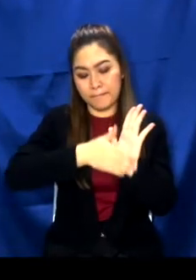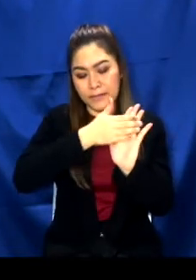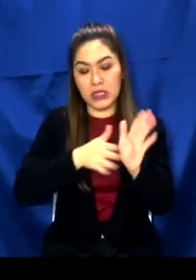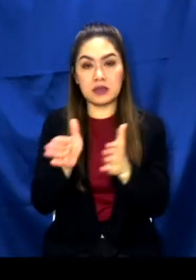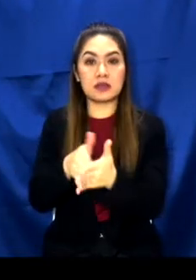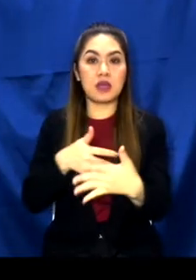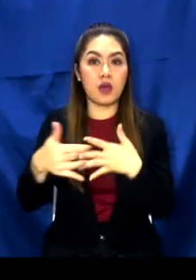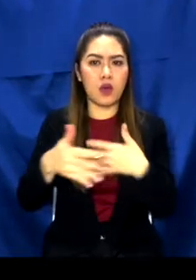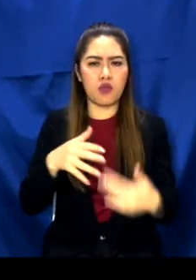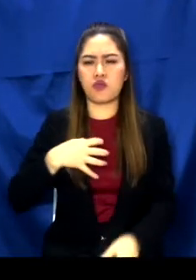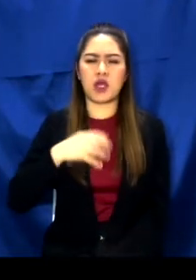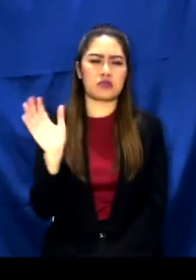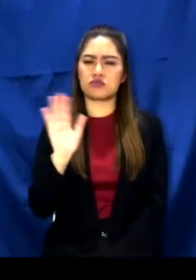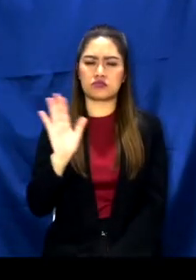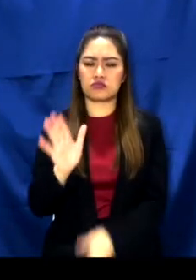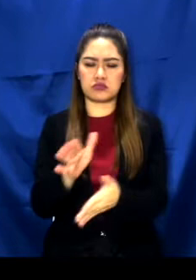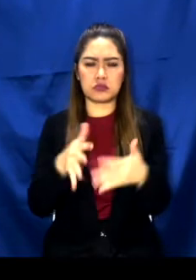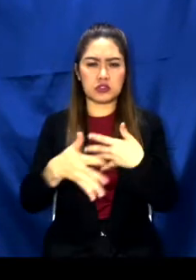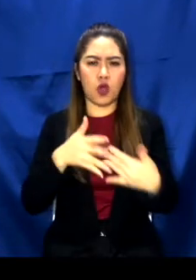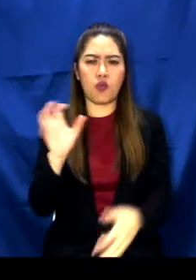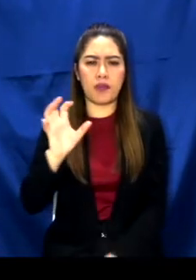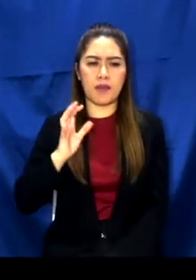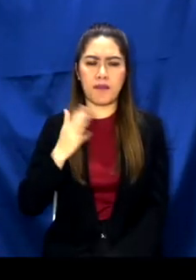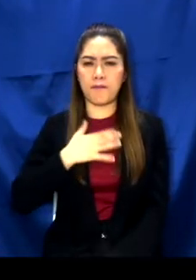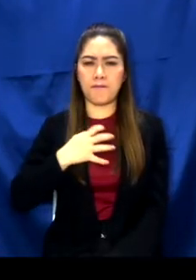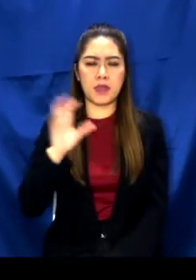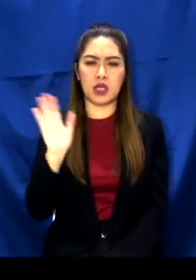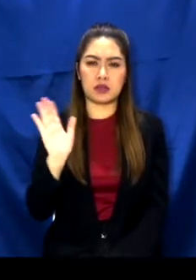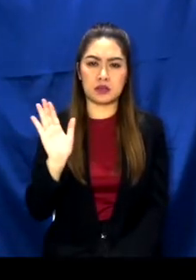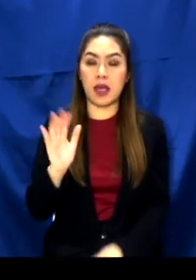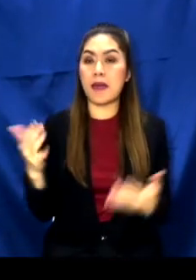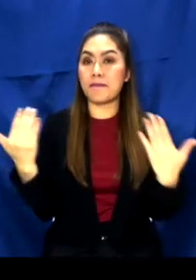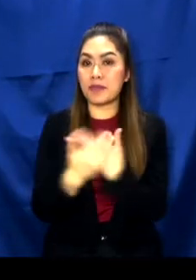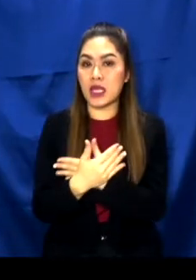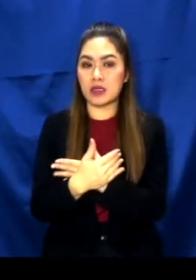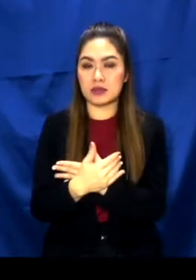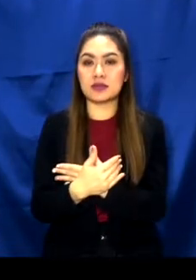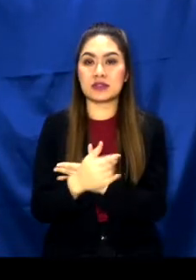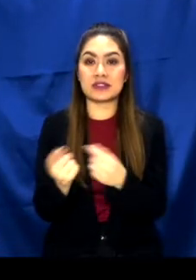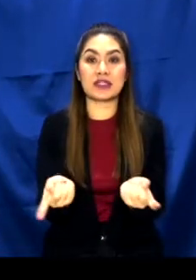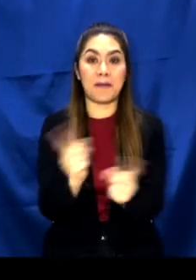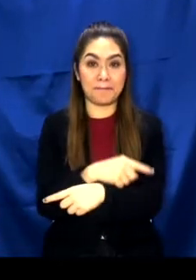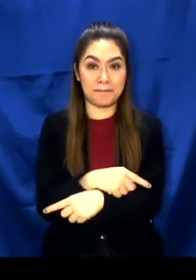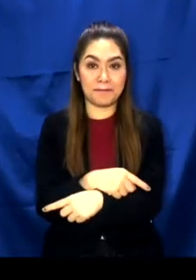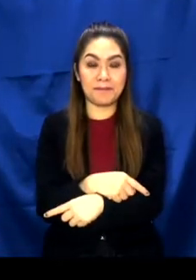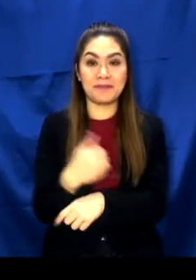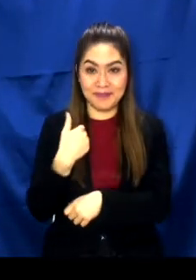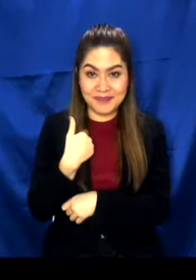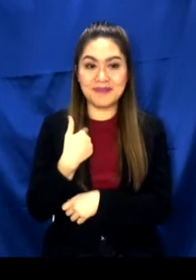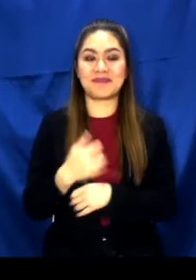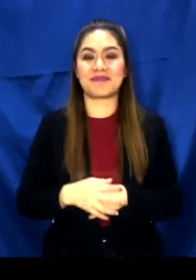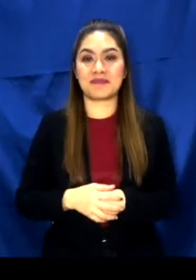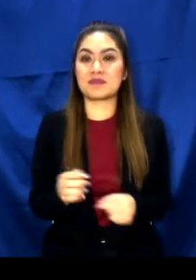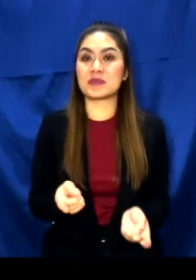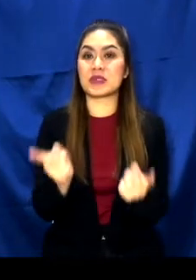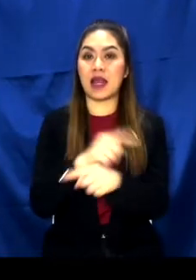าแต่เราไม่อยากได้พื้นเป็นสีเทาแต่เราอยากได้เป็นสโตกสีเทามากกว่าให้เรากดสลับกันค่ะมันจะมีลูกศรตรงนี้ให้เราก